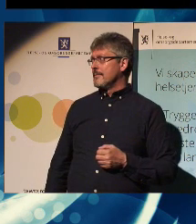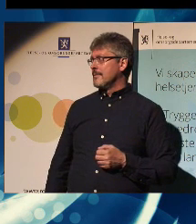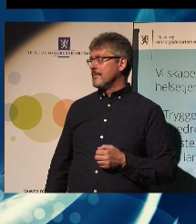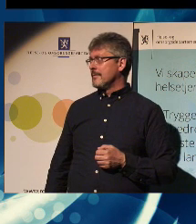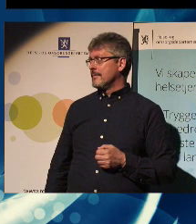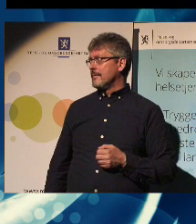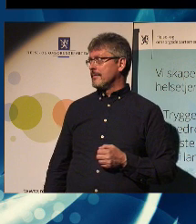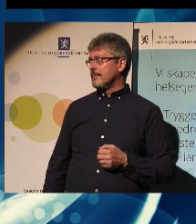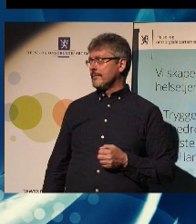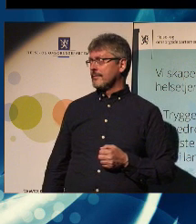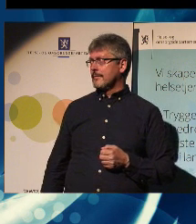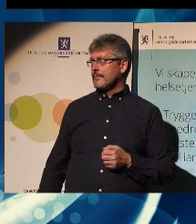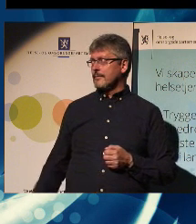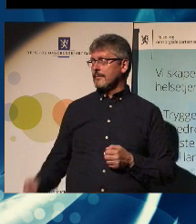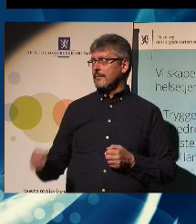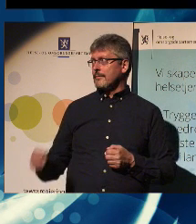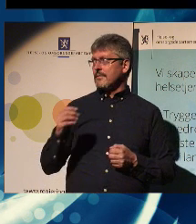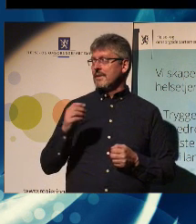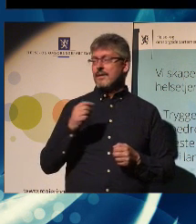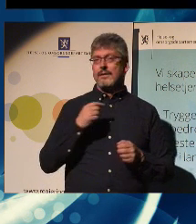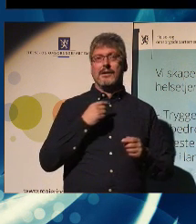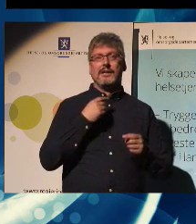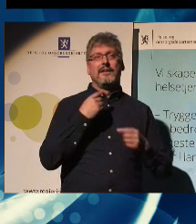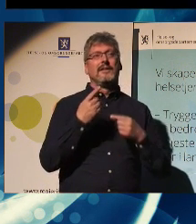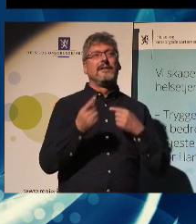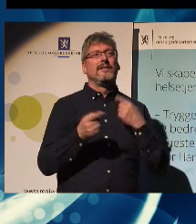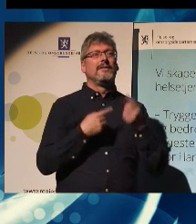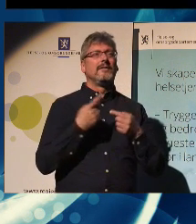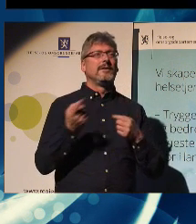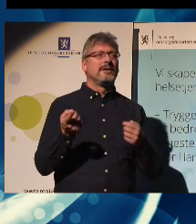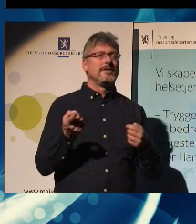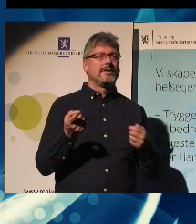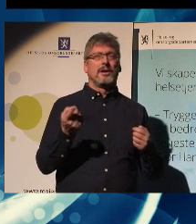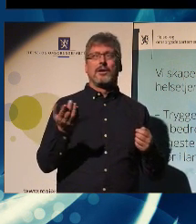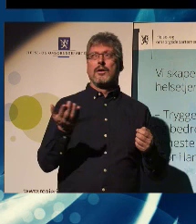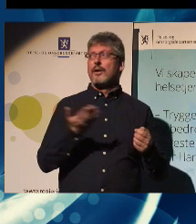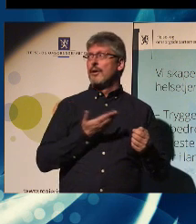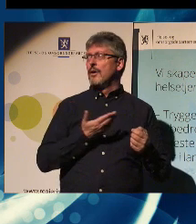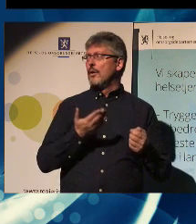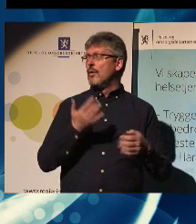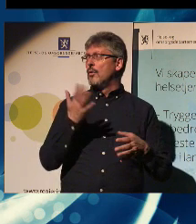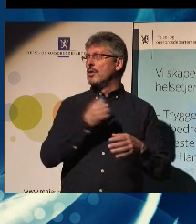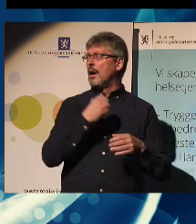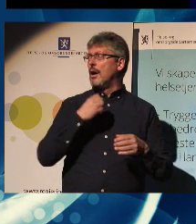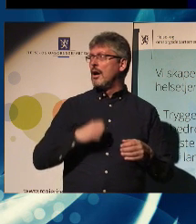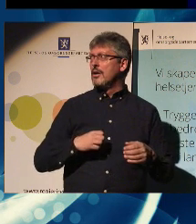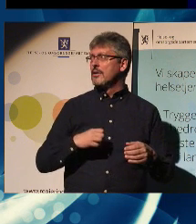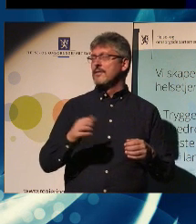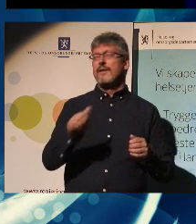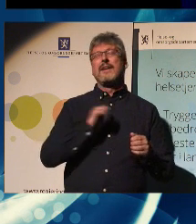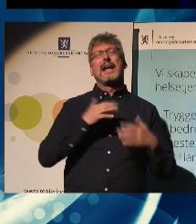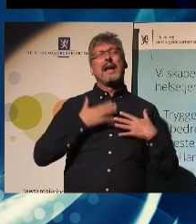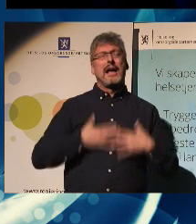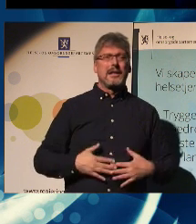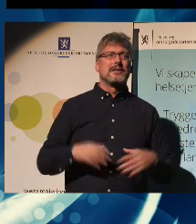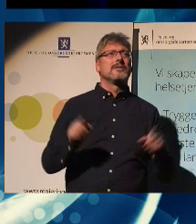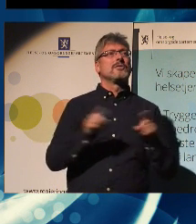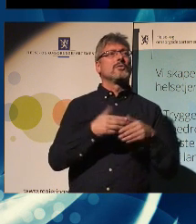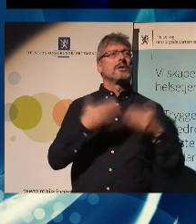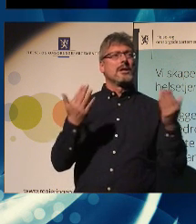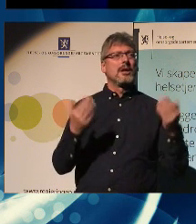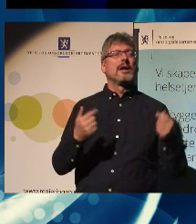Vi har jo snakket mye om at innbyggeren han vil jo forvente å ta ansvar for egen helse i dag.